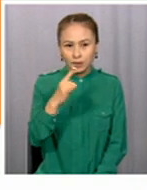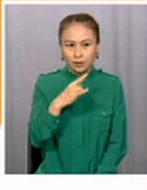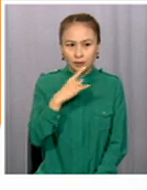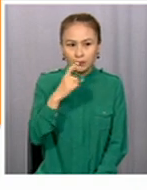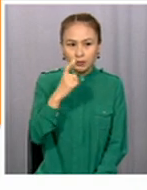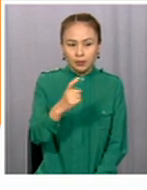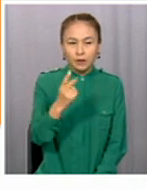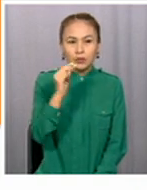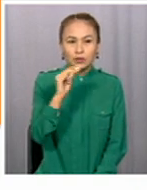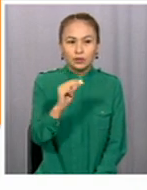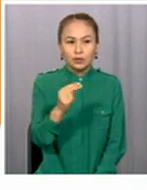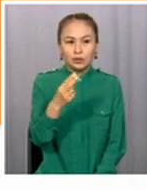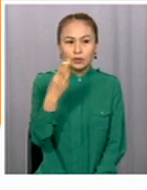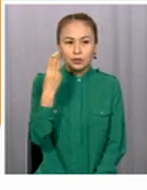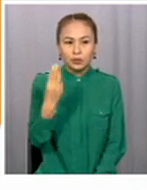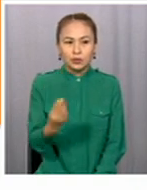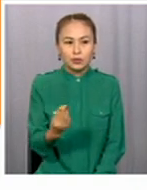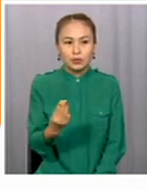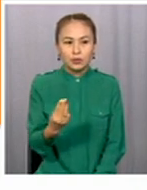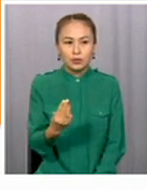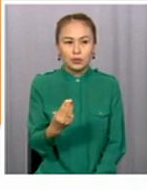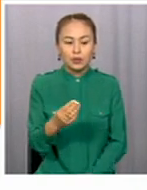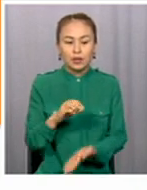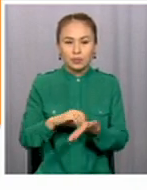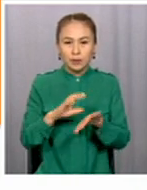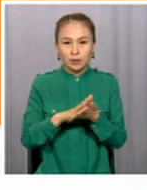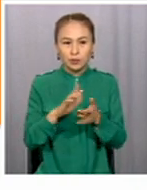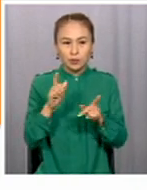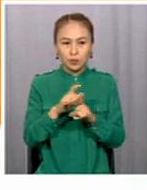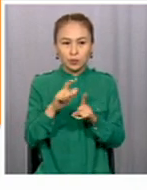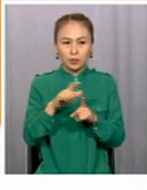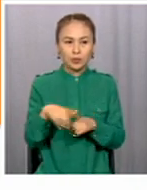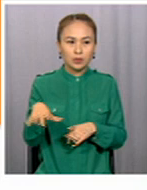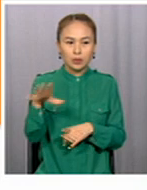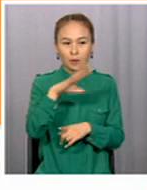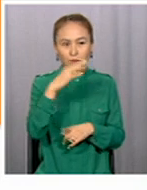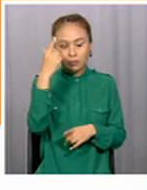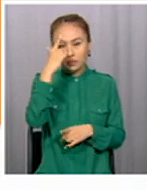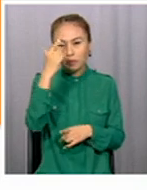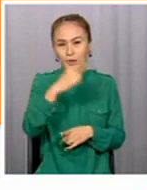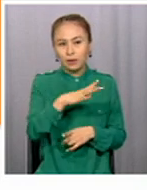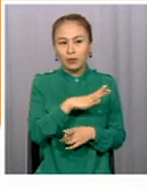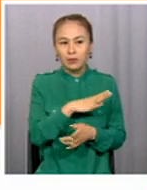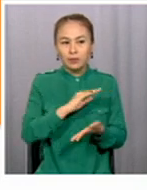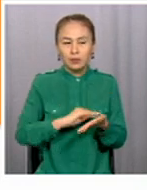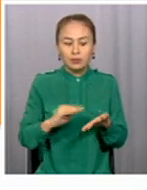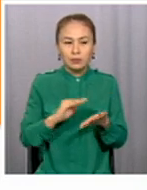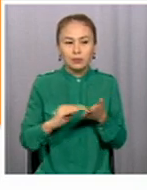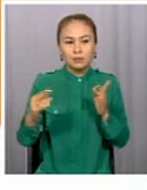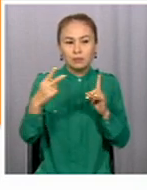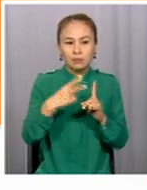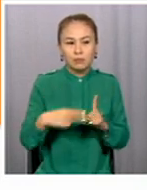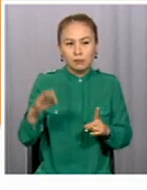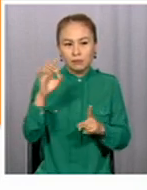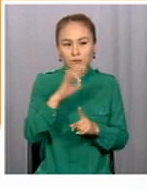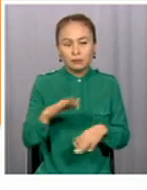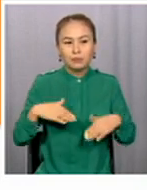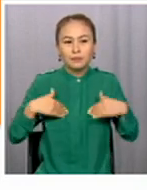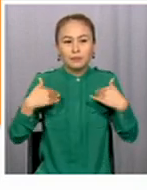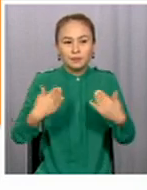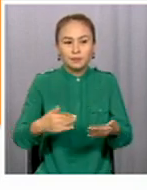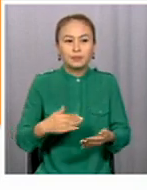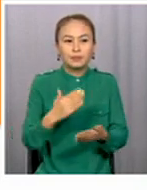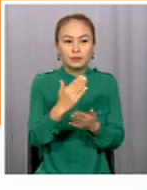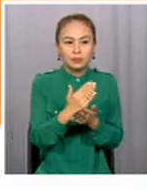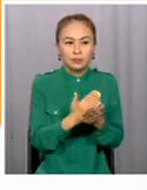«х», «ч», «ш» әріптері бар сөздерді сауатты жаздыңдар. Мәтін мазмұны бойынша пікір